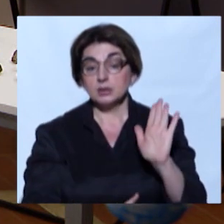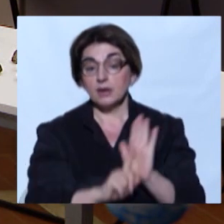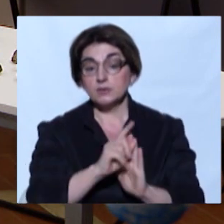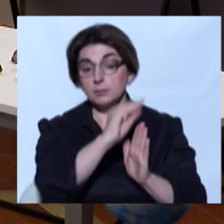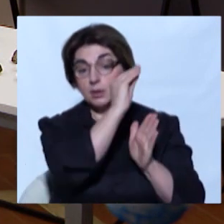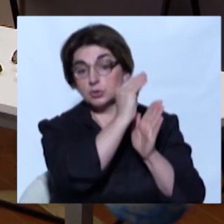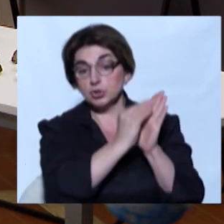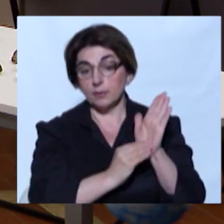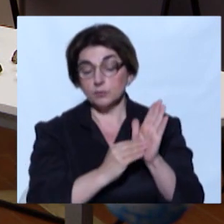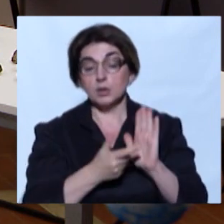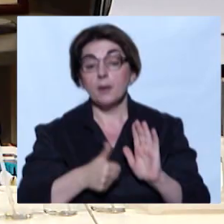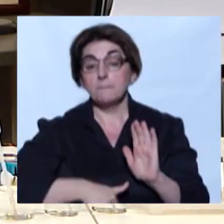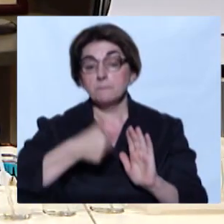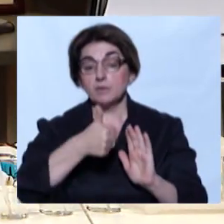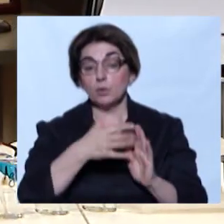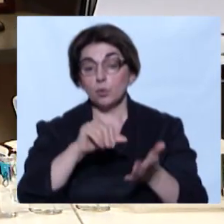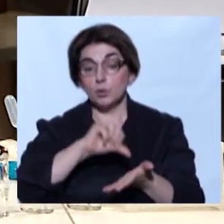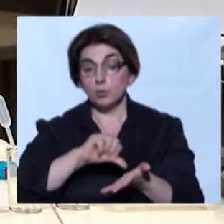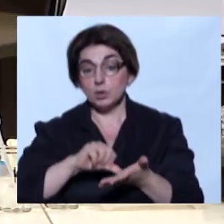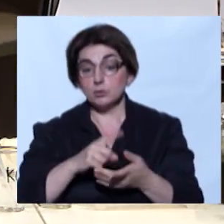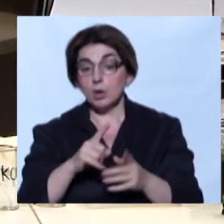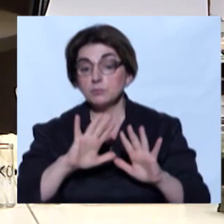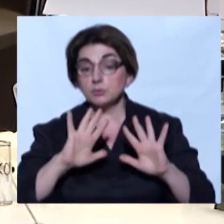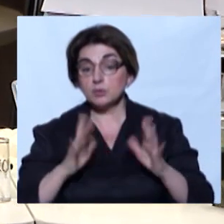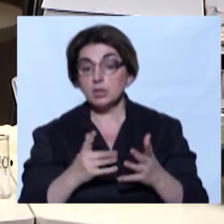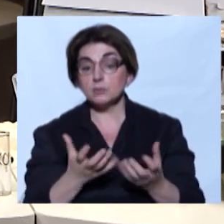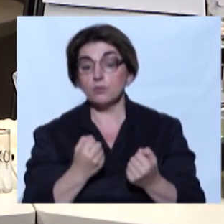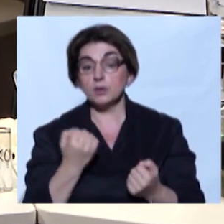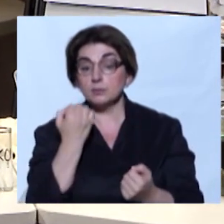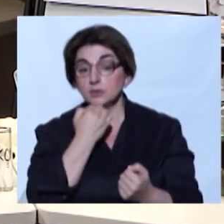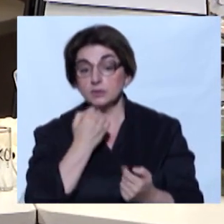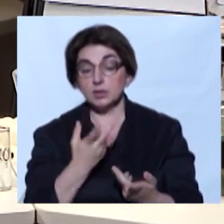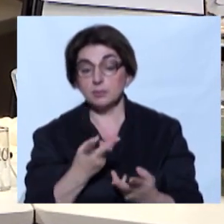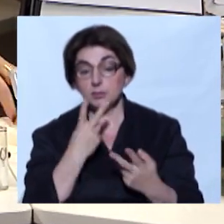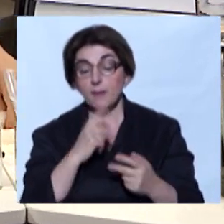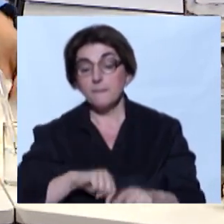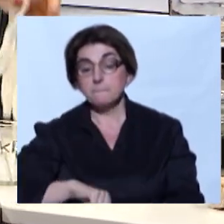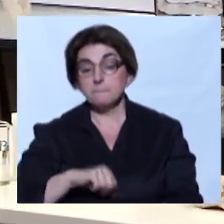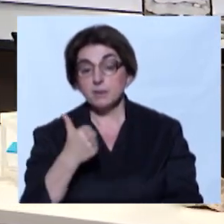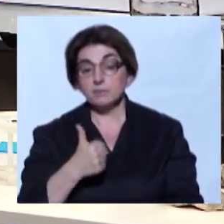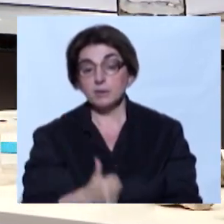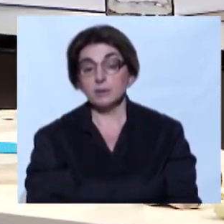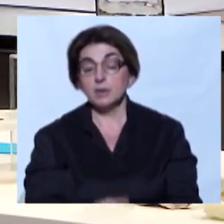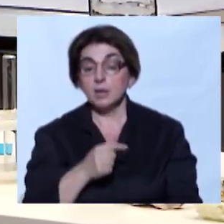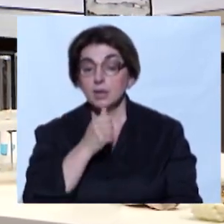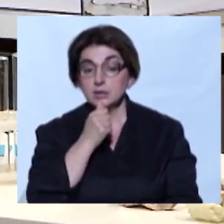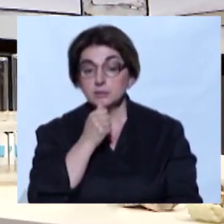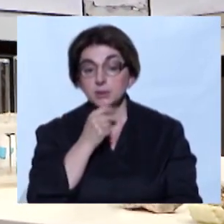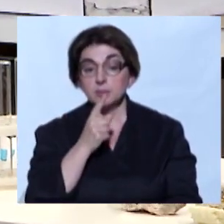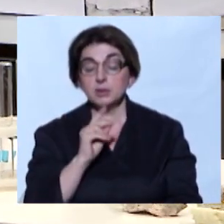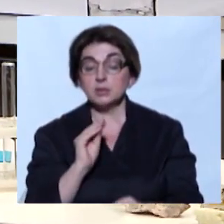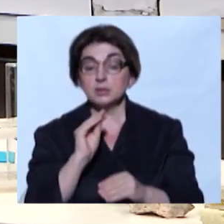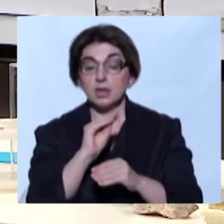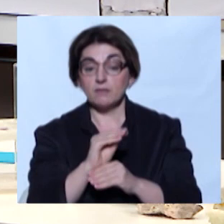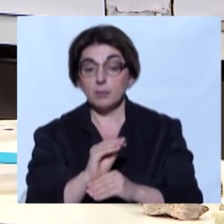უკვე დაფაზე დავწერე და ვნახოთ, თუ რა იქნება ამ შემთხვევაში პროდუქტები. დავიწყოთ პირველი ექსპერიმენტით,